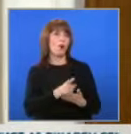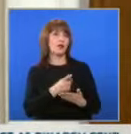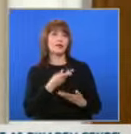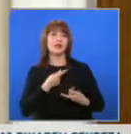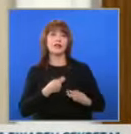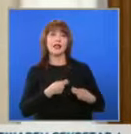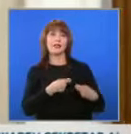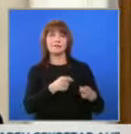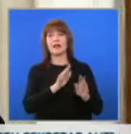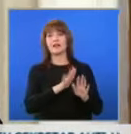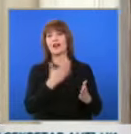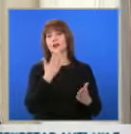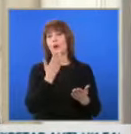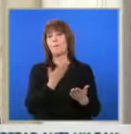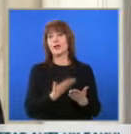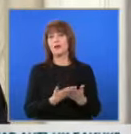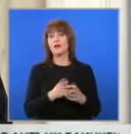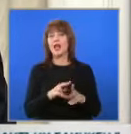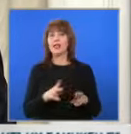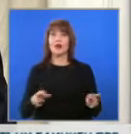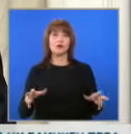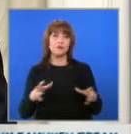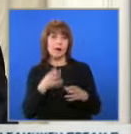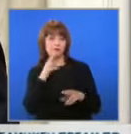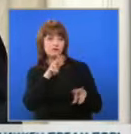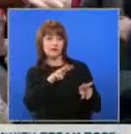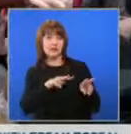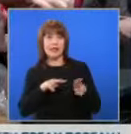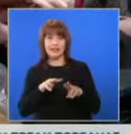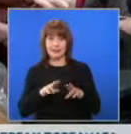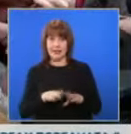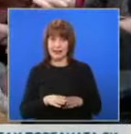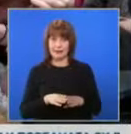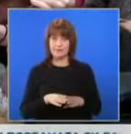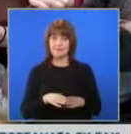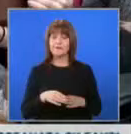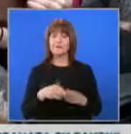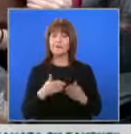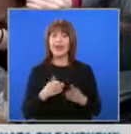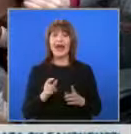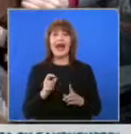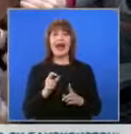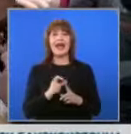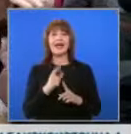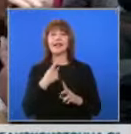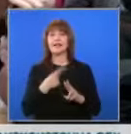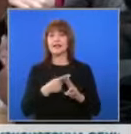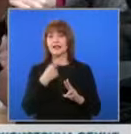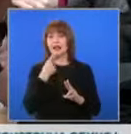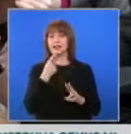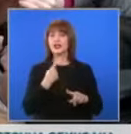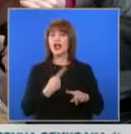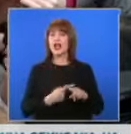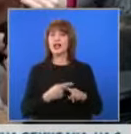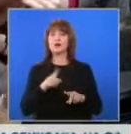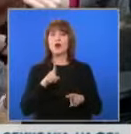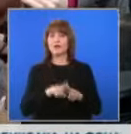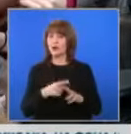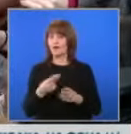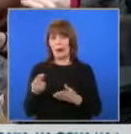предложение в Народното събрание, където вече да бъде разгледано и гласувано. Пред медиите Рая Назарян каза, че Христо Иванов е